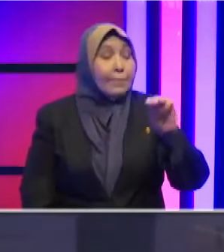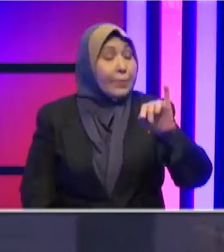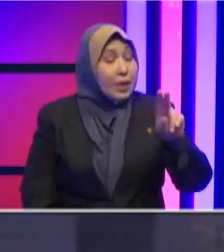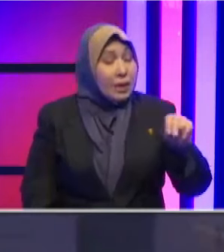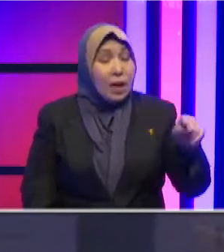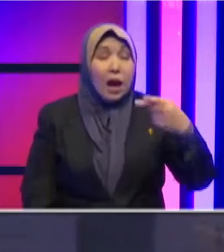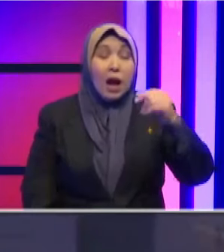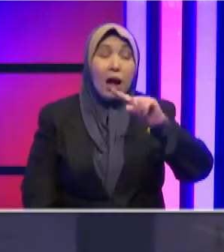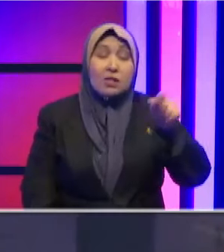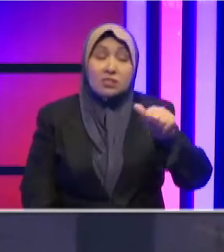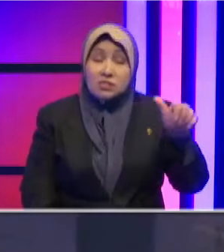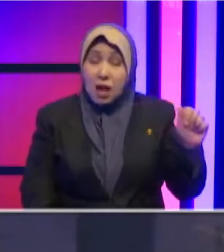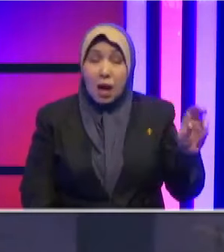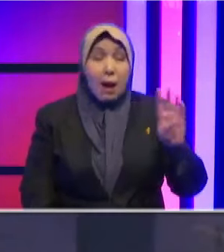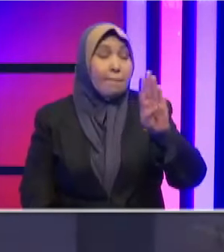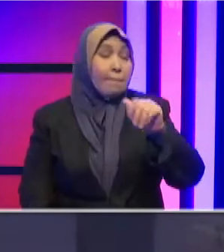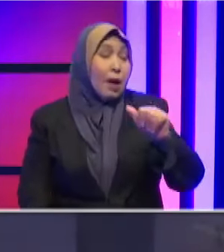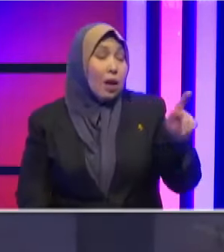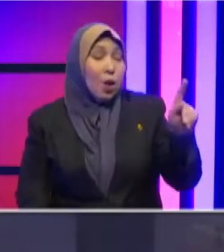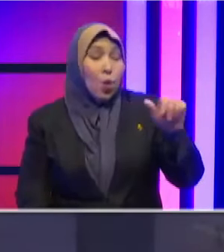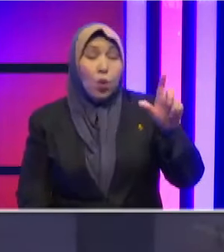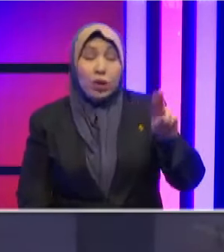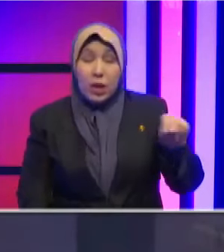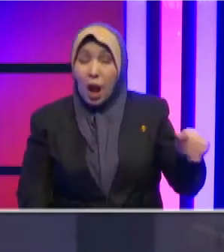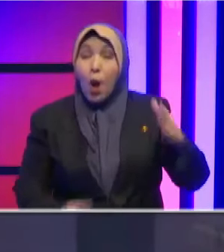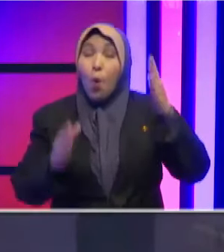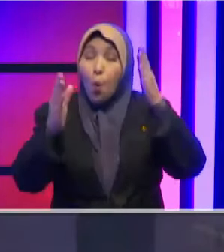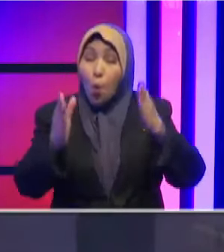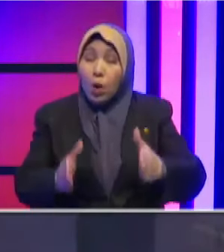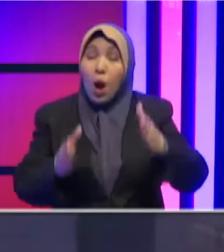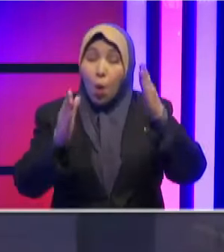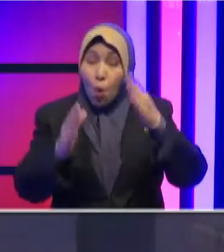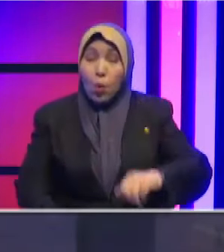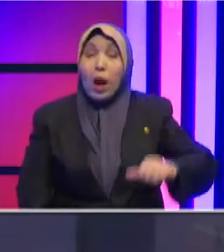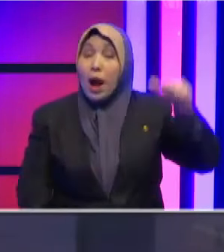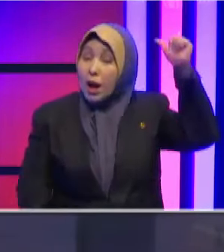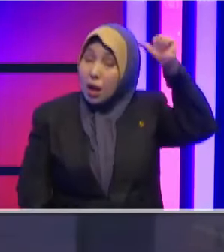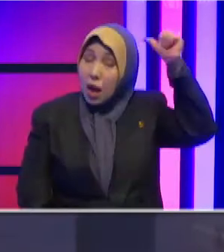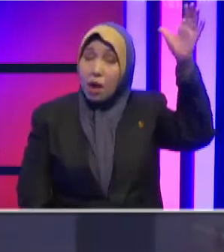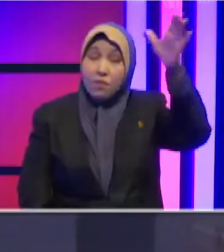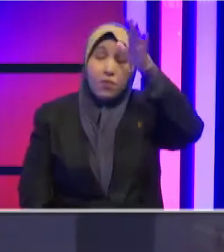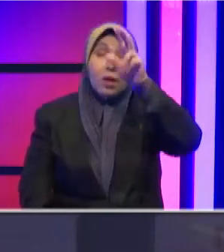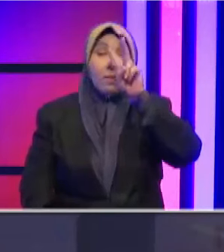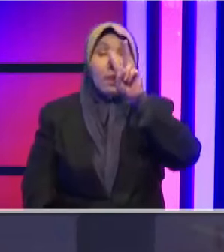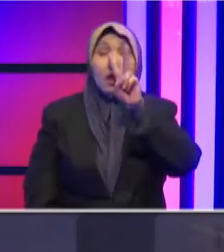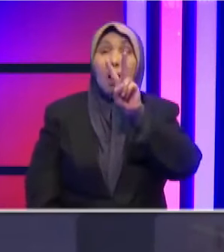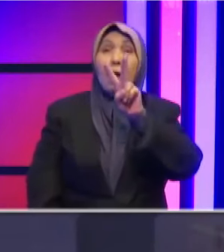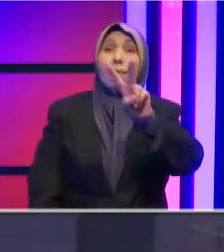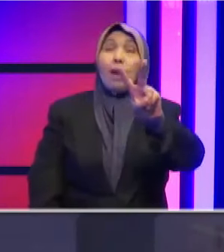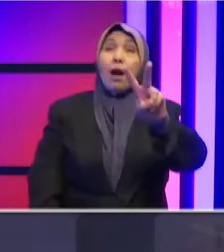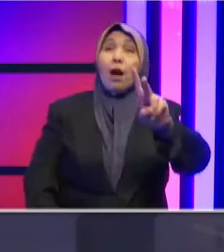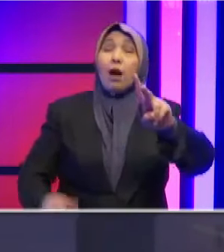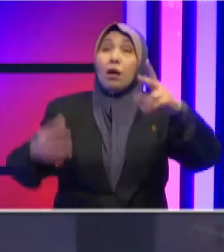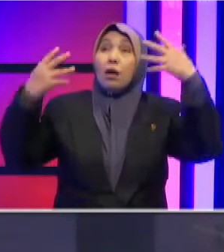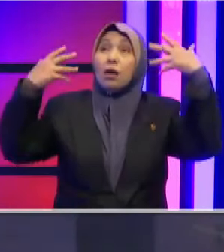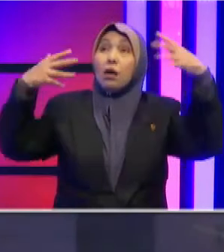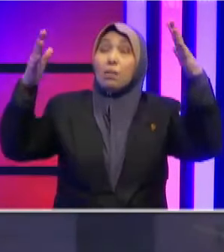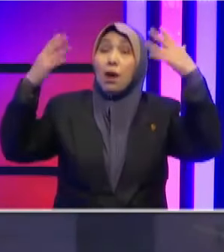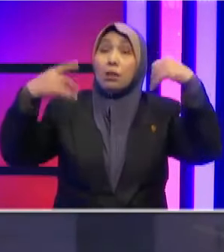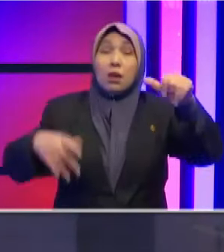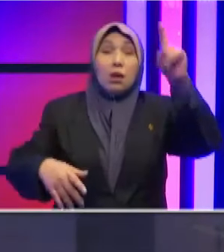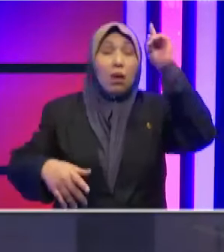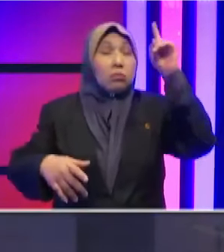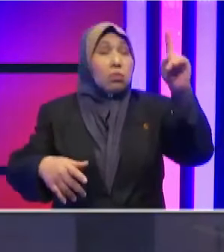Bell kunaon solimin orang-orang kafir pada waktu itu melihat kekuasaan Allah kehebatan Allah